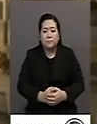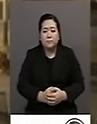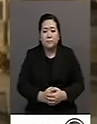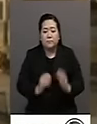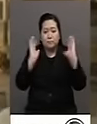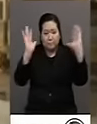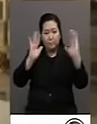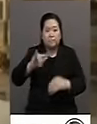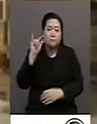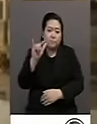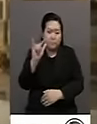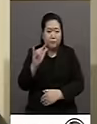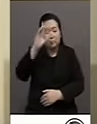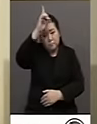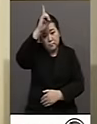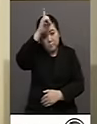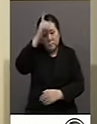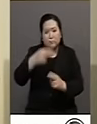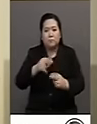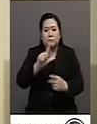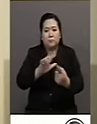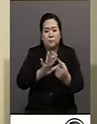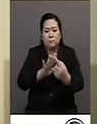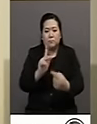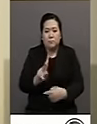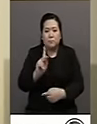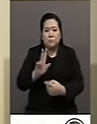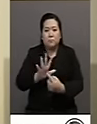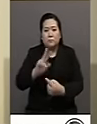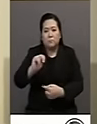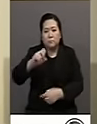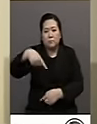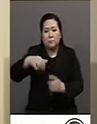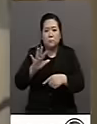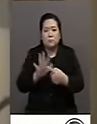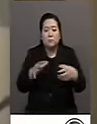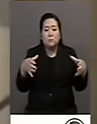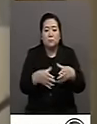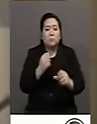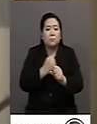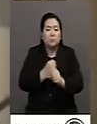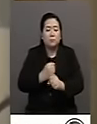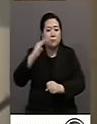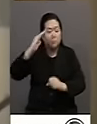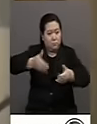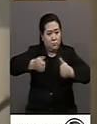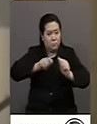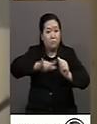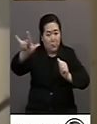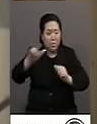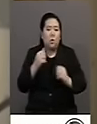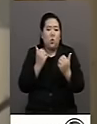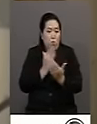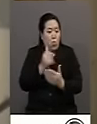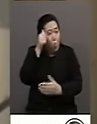ศกสายการบินลุฟฮันซาของเยอรมนีแถลงว่าการหยุดงานประท้วงของสหภาพนักบินที่ย่างเข้าสู่วันที่6ในวันนี้ทำ